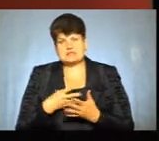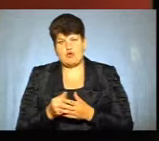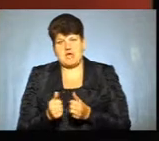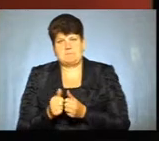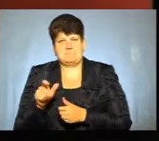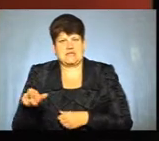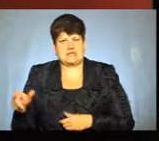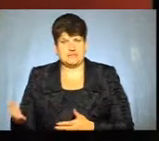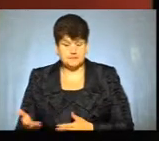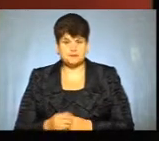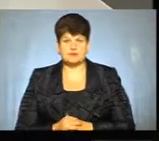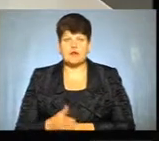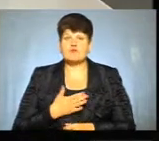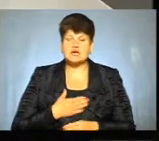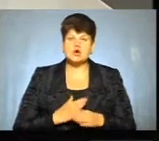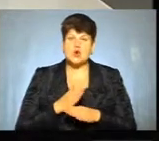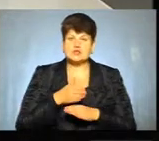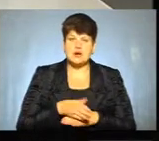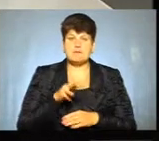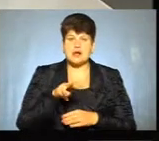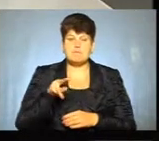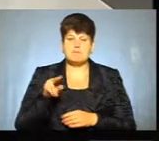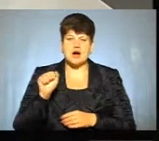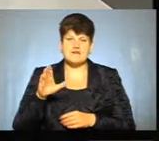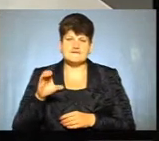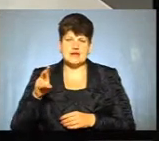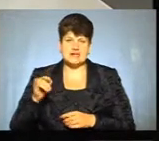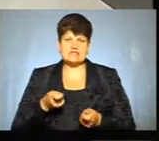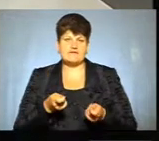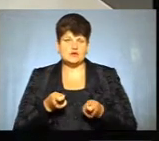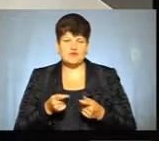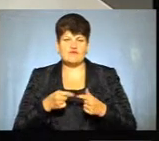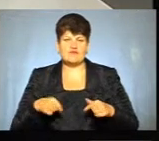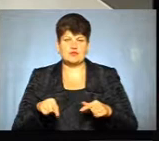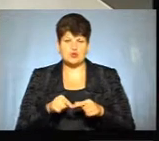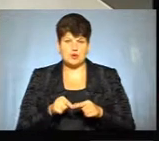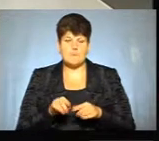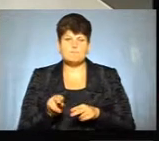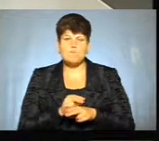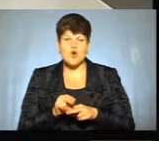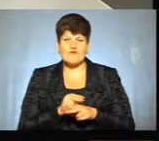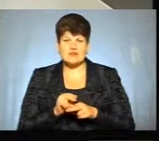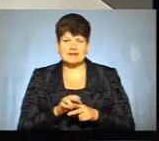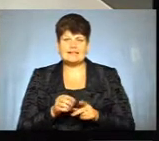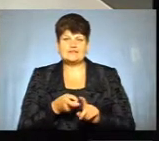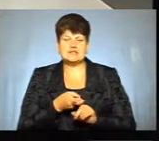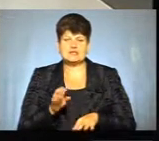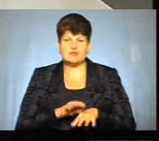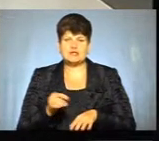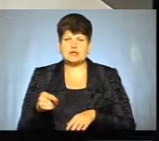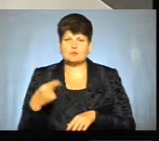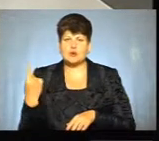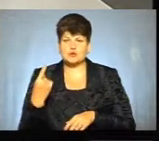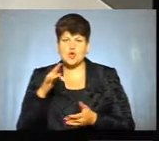них. В наших гостях Марія Павєлєва, завідувачка відділу епіднагляду та профілактики інфекційних захворювань Тернопільського